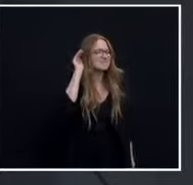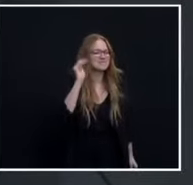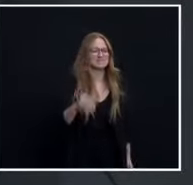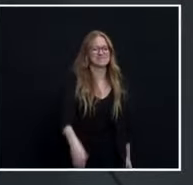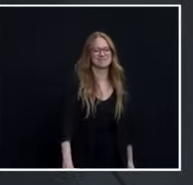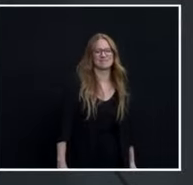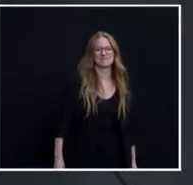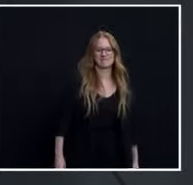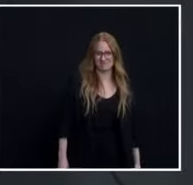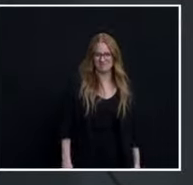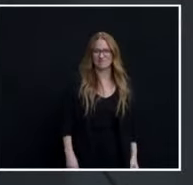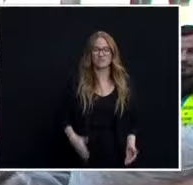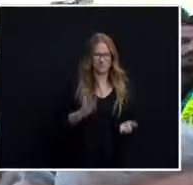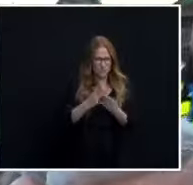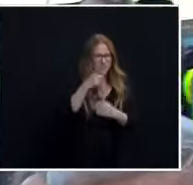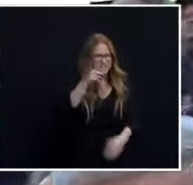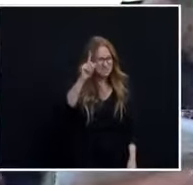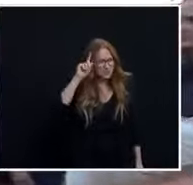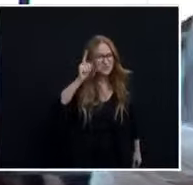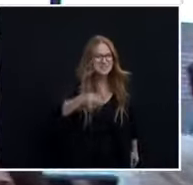Hast das schon gewusst?